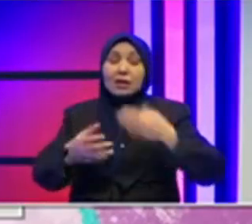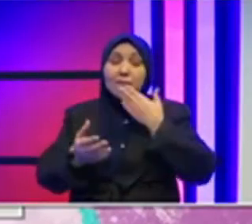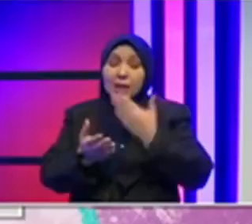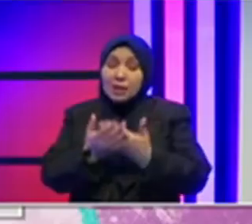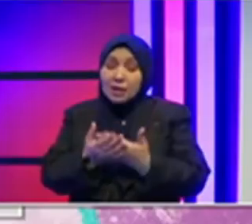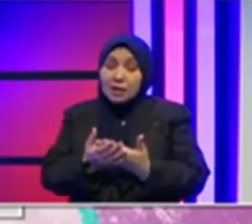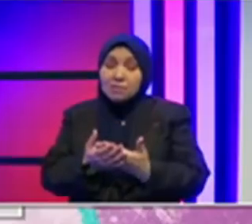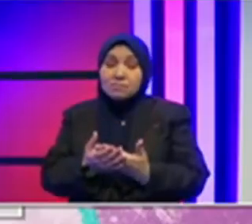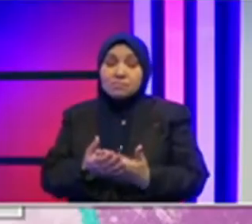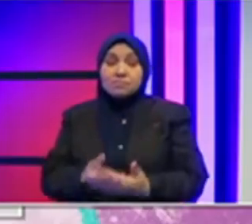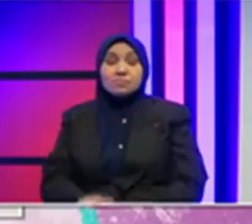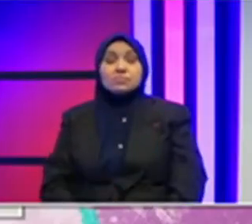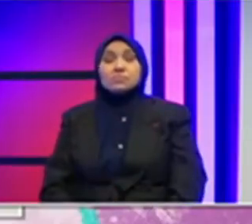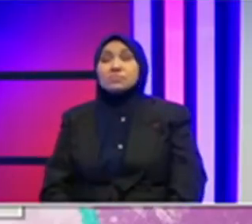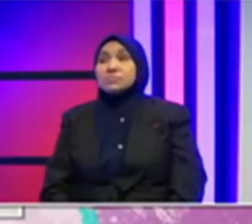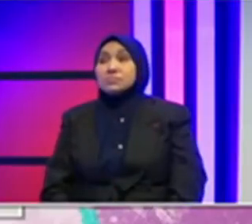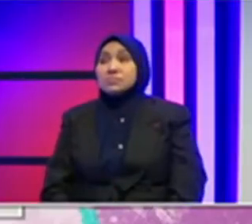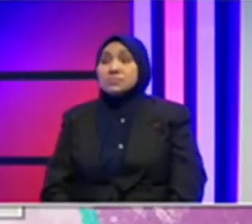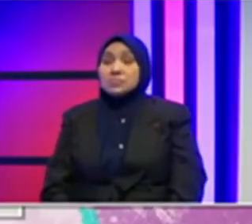ba'id.